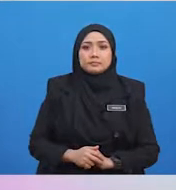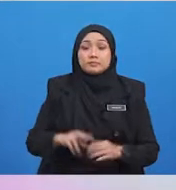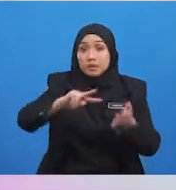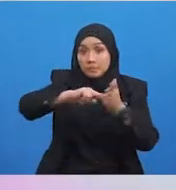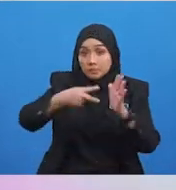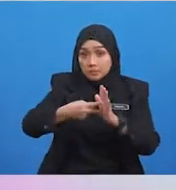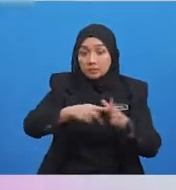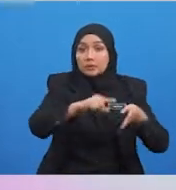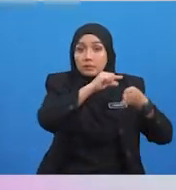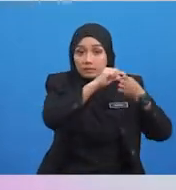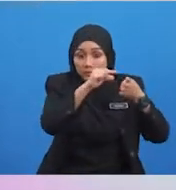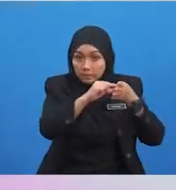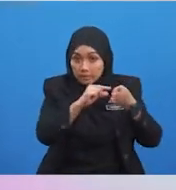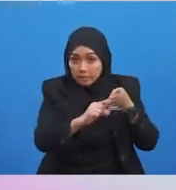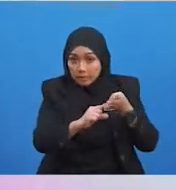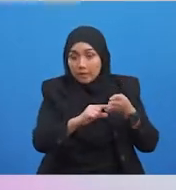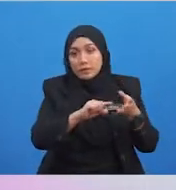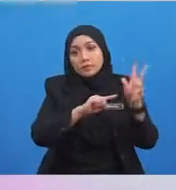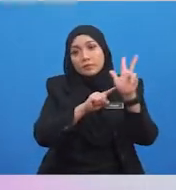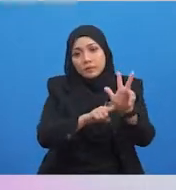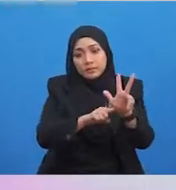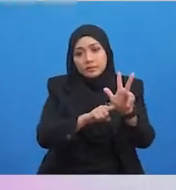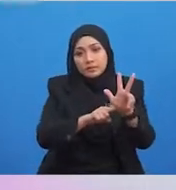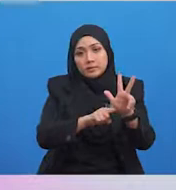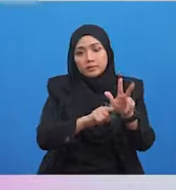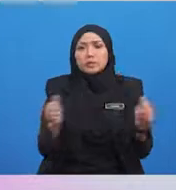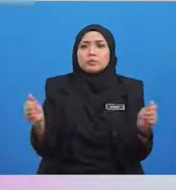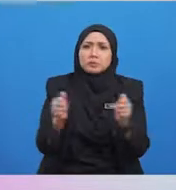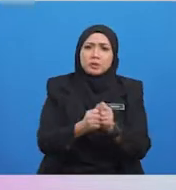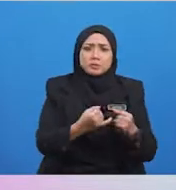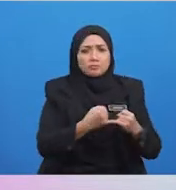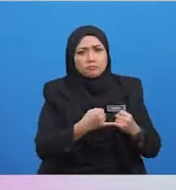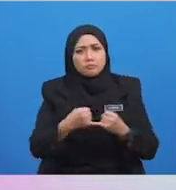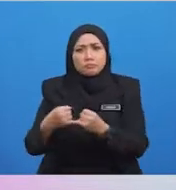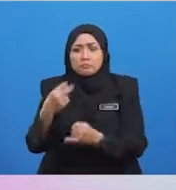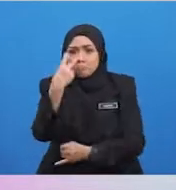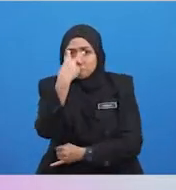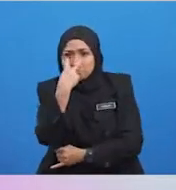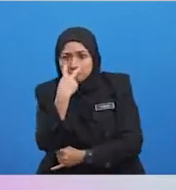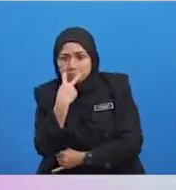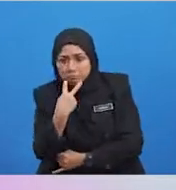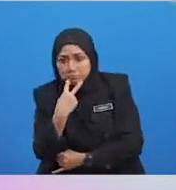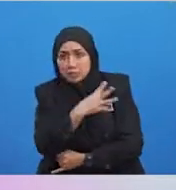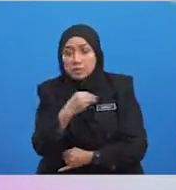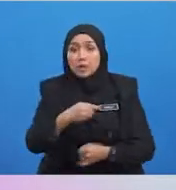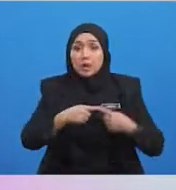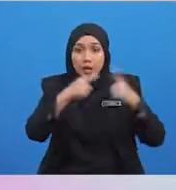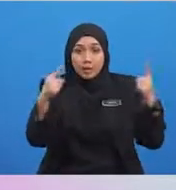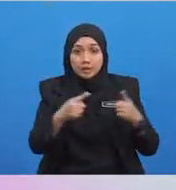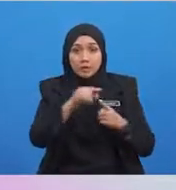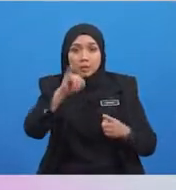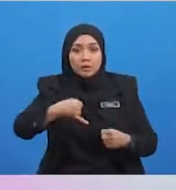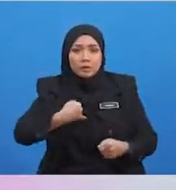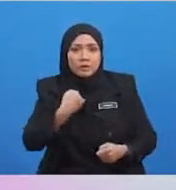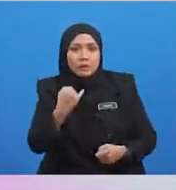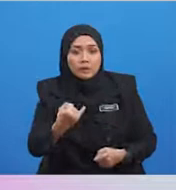Maksud bagi rangkap ketiga pula ialah dengan iringan air mata dan hati yang ikhlas